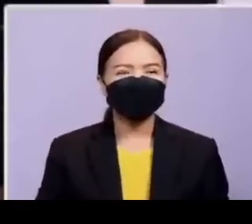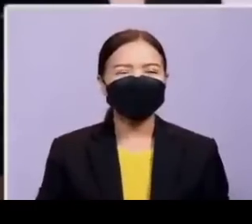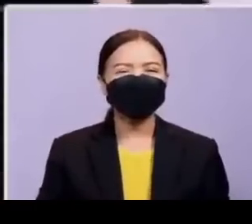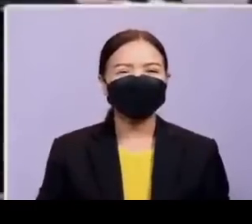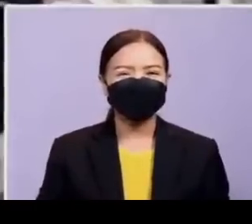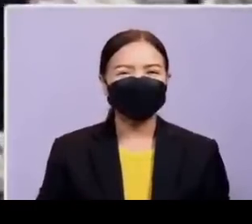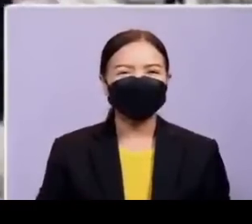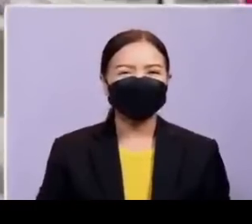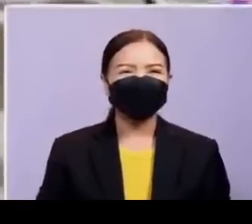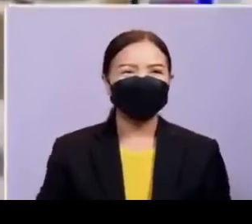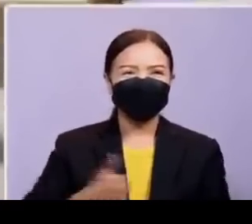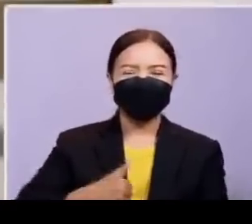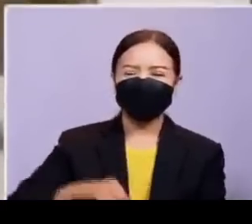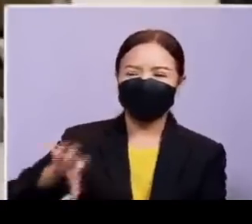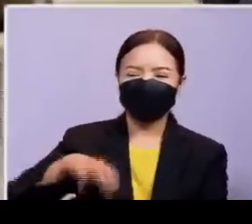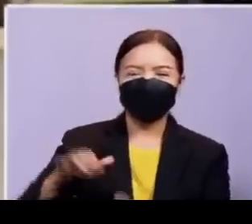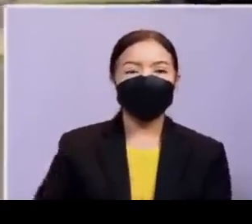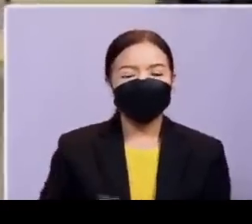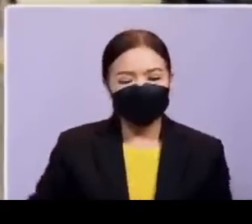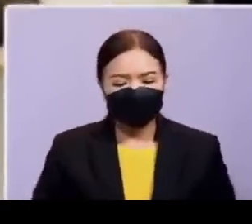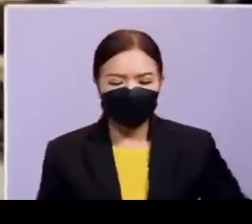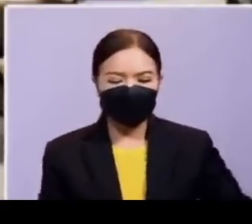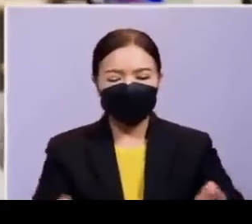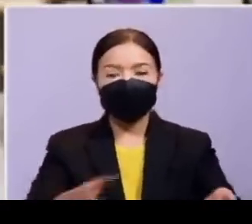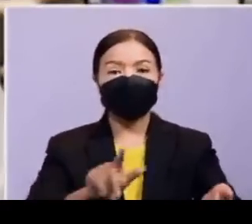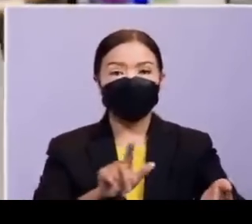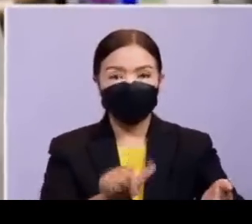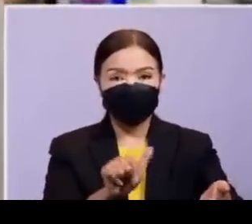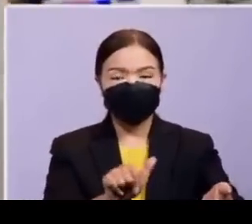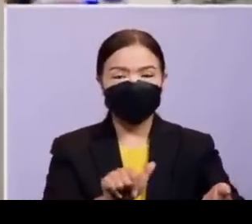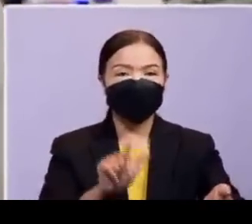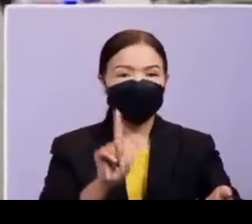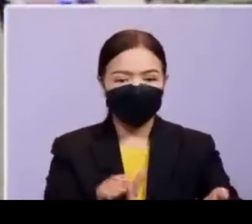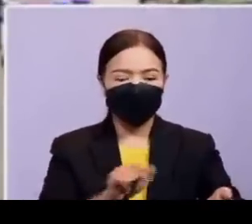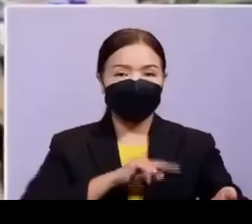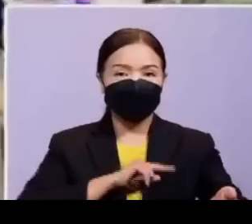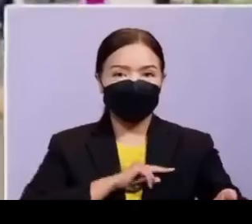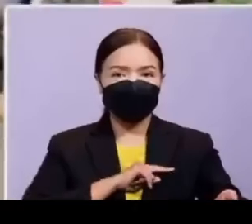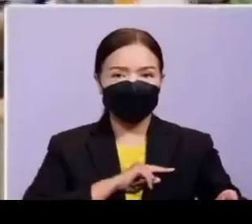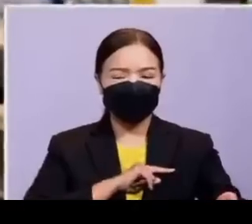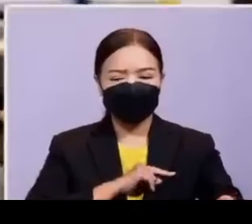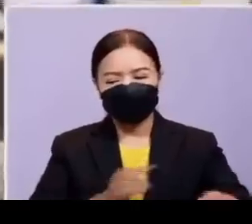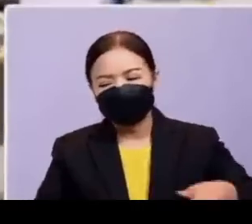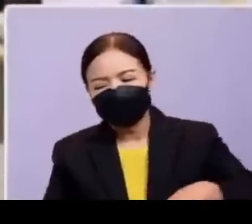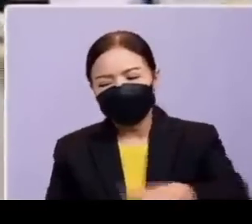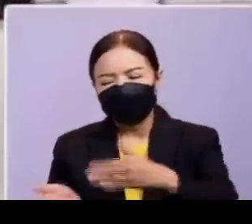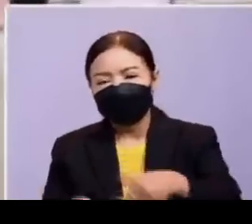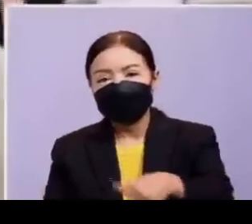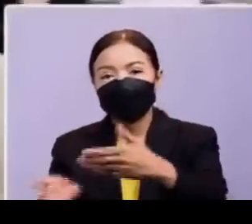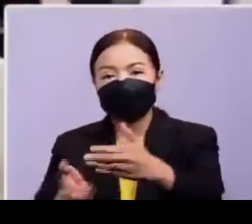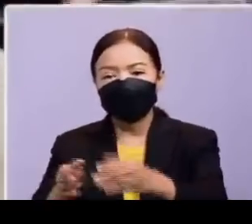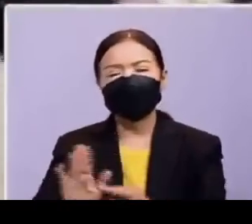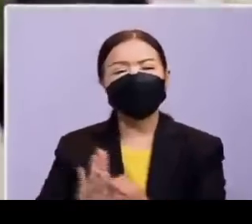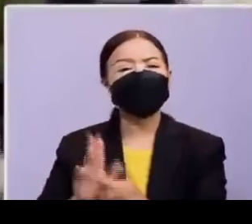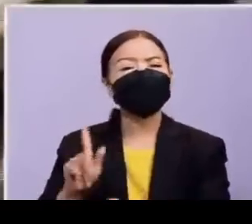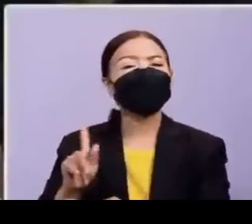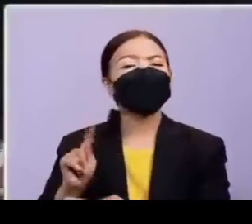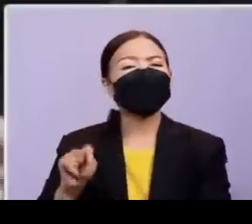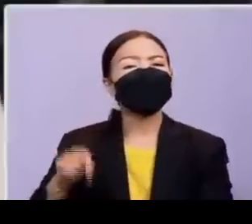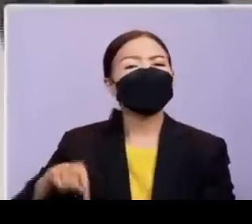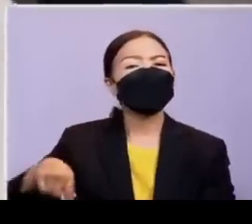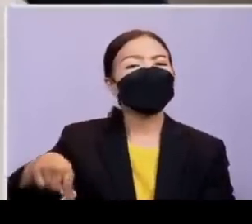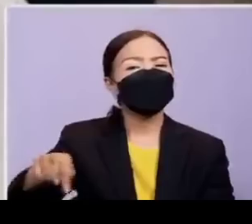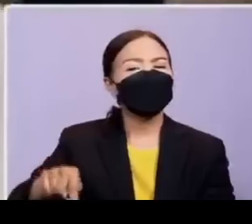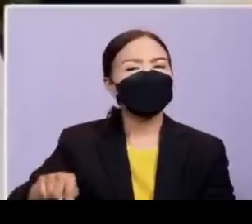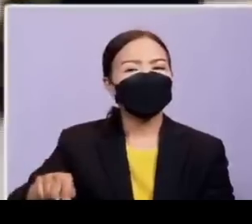นของคลองที่คลองหลักที่ทางสำนักการระบายน้ำรับผิดชอบส่วนเขตต่างๆในคลองย่อยตามเขตตามซอกตามซอย